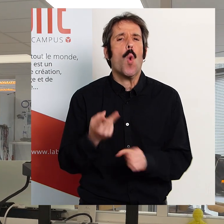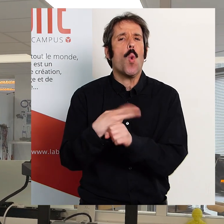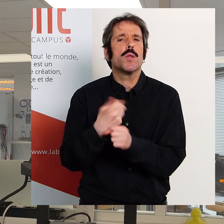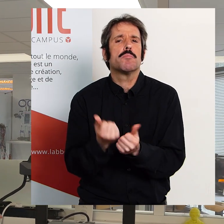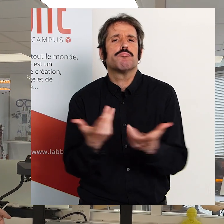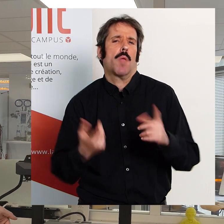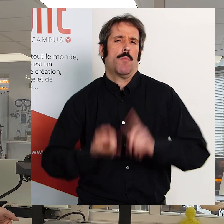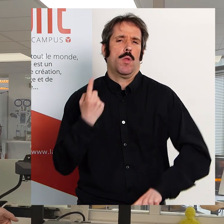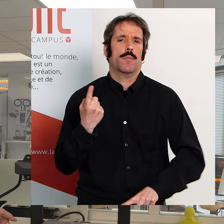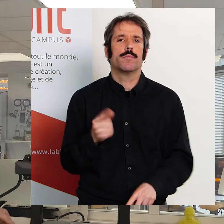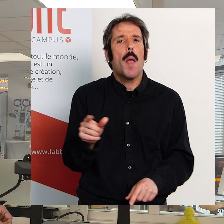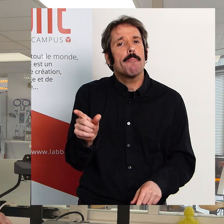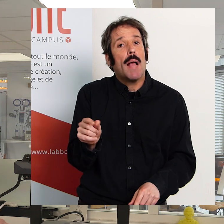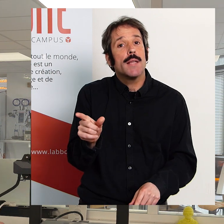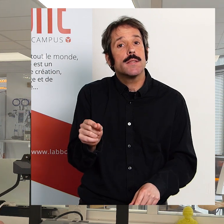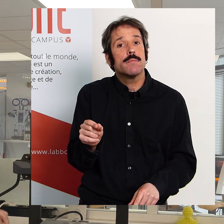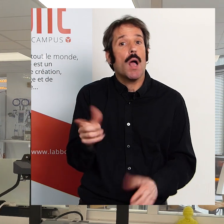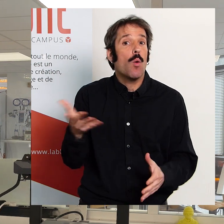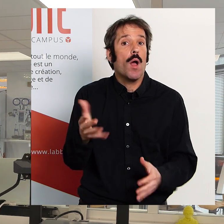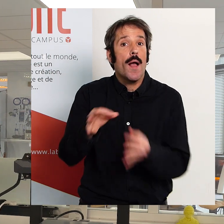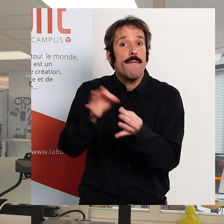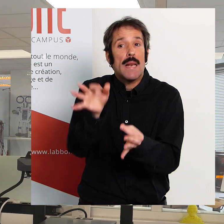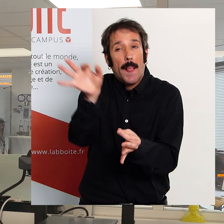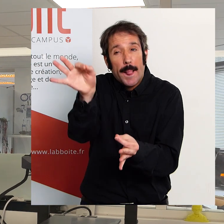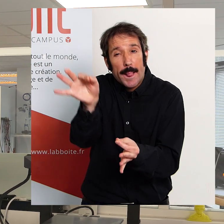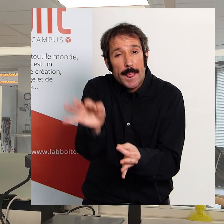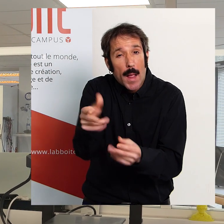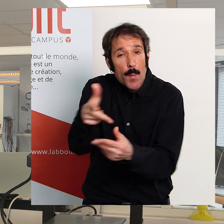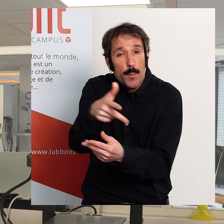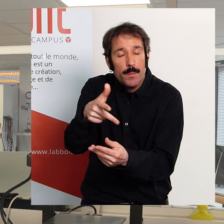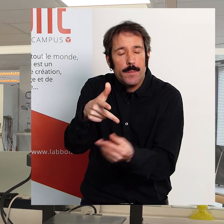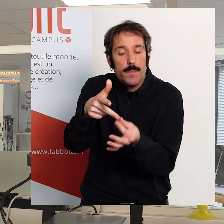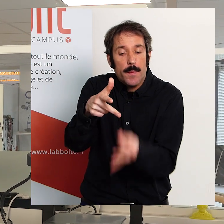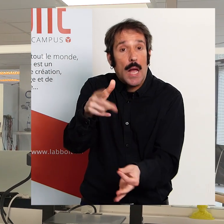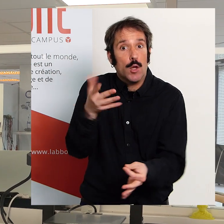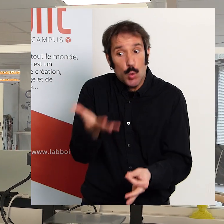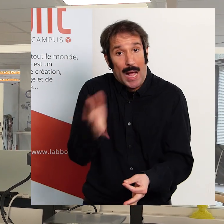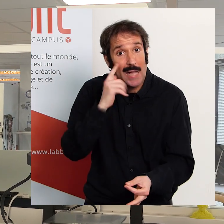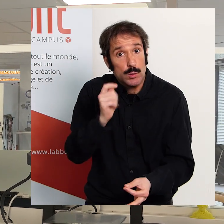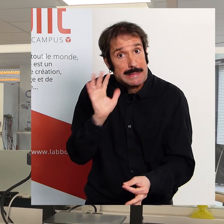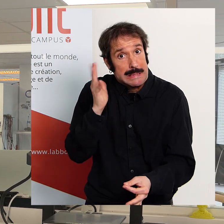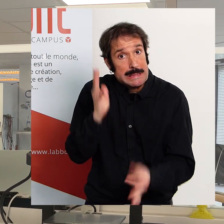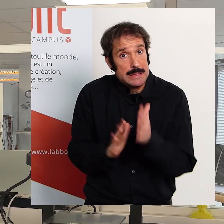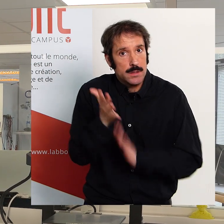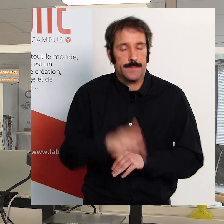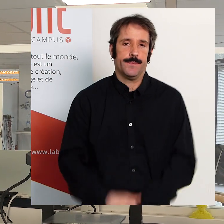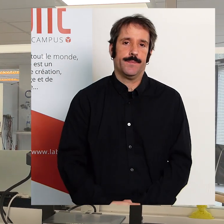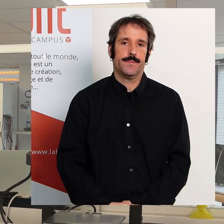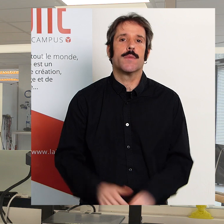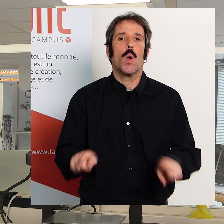vous trouverez ces principaux outils. Alors on trouve une pince pour venir chercher le fil au niveau de la buse, hein, ne mettez jamais les